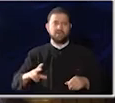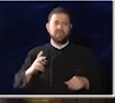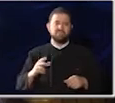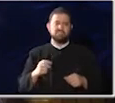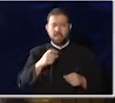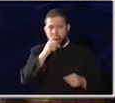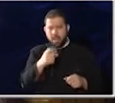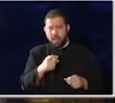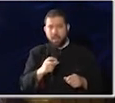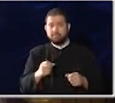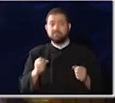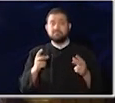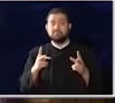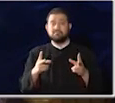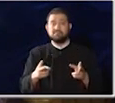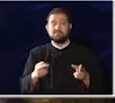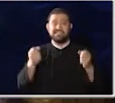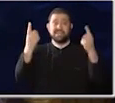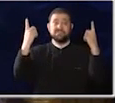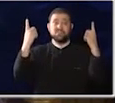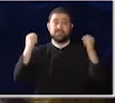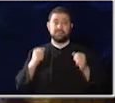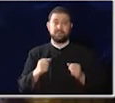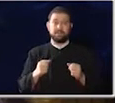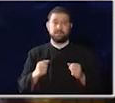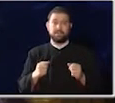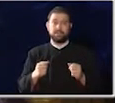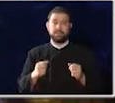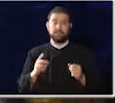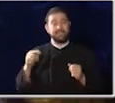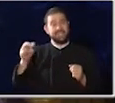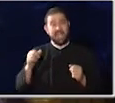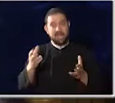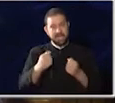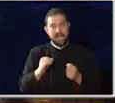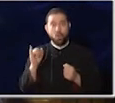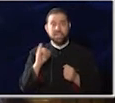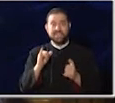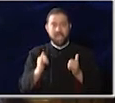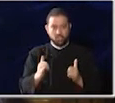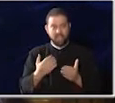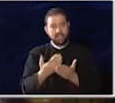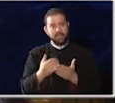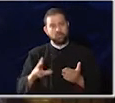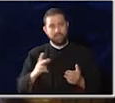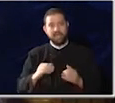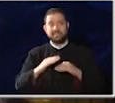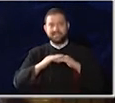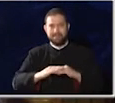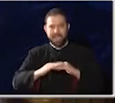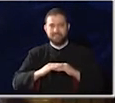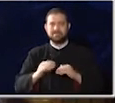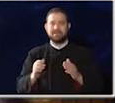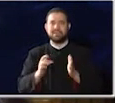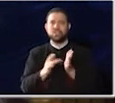negative încetează. Dar reiau această idee pentru că este de bază.